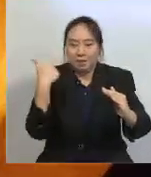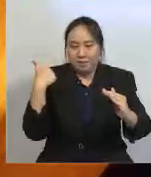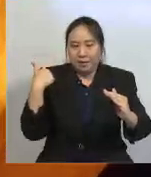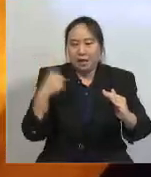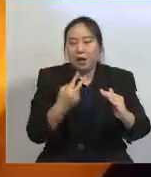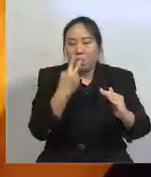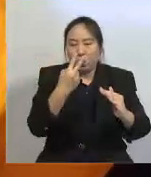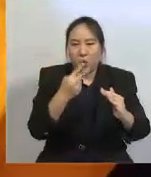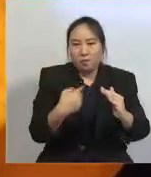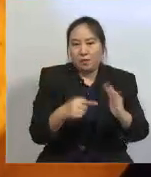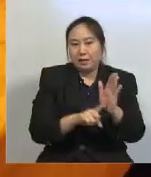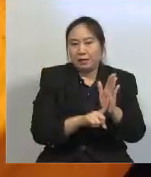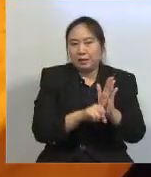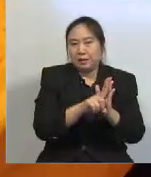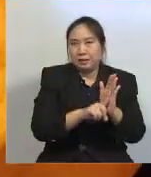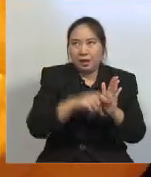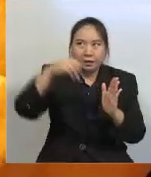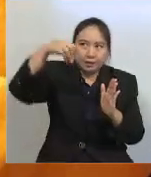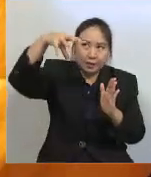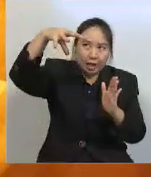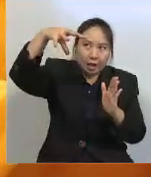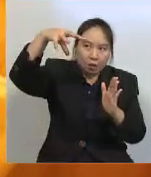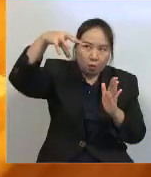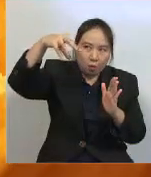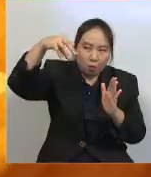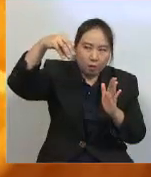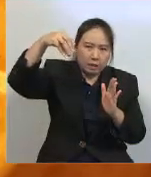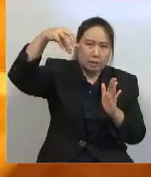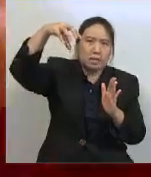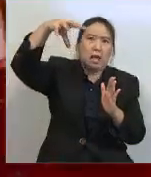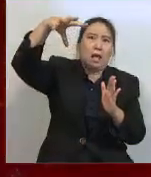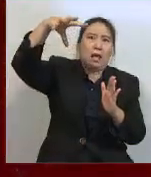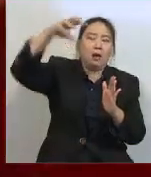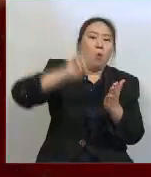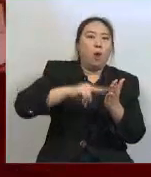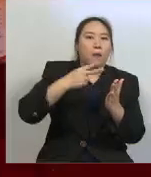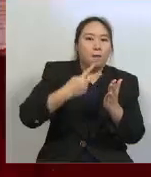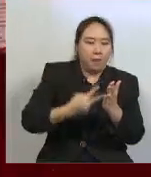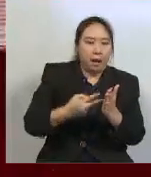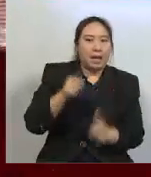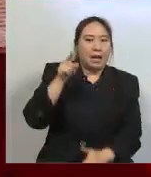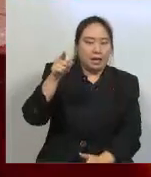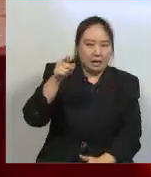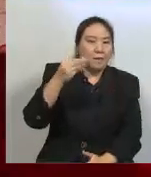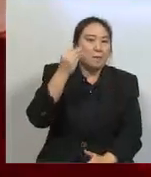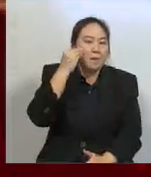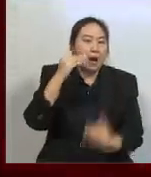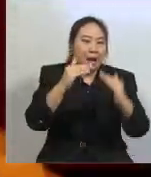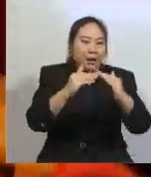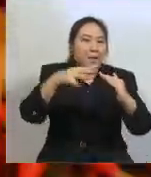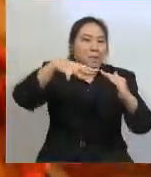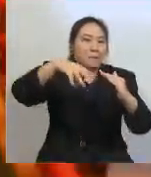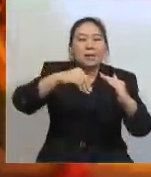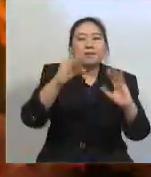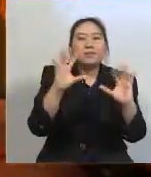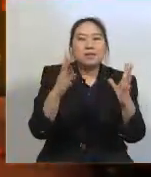ซึ่งจะมีเซ็นเซอร์วัดค่าแสงของหลอดไฟแต่ละดวงหากค่าแสงสูงหมายความว่ายังไม่มีการปิดไฟในบ้าน